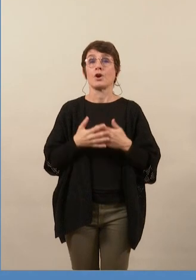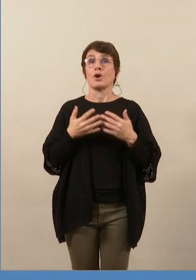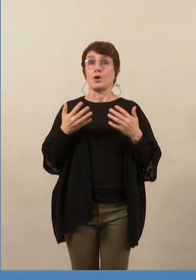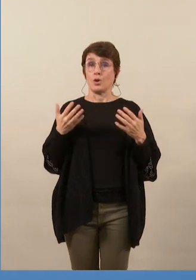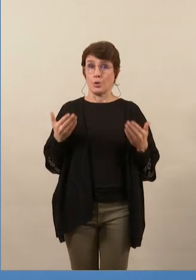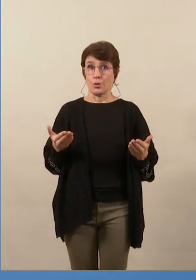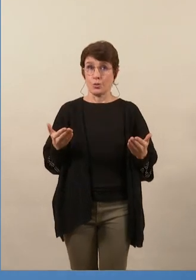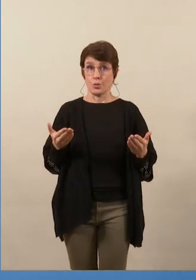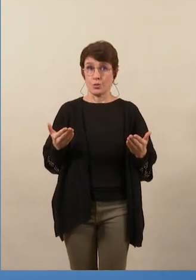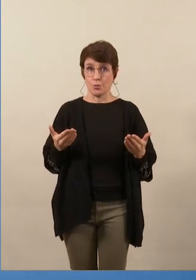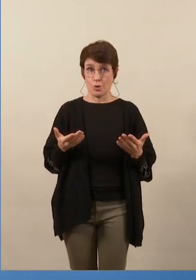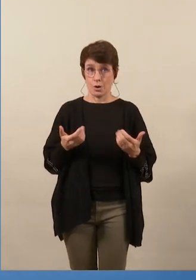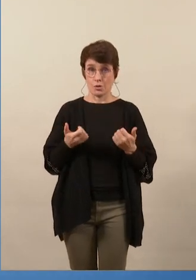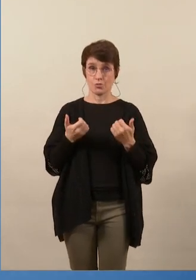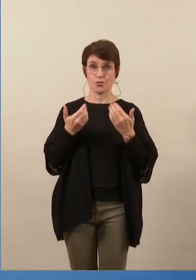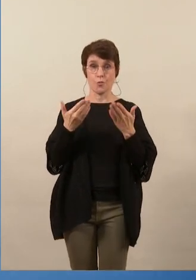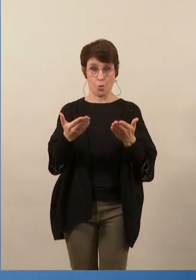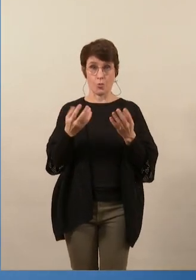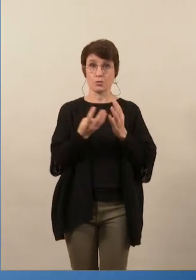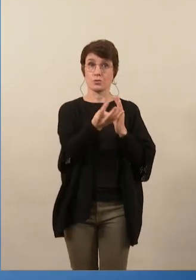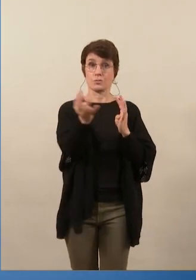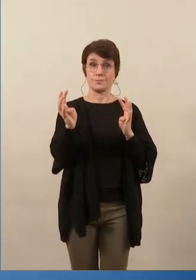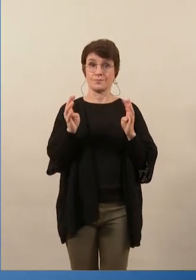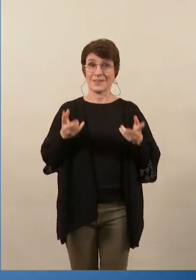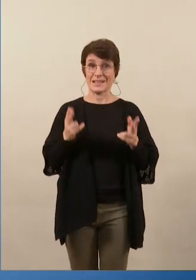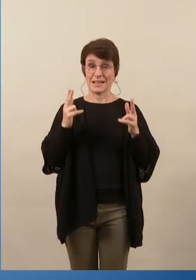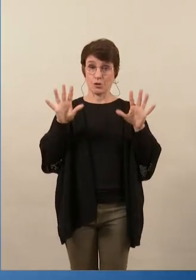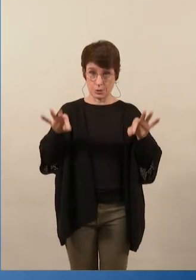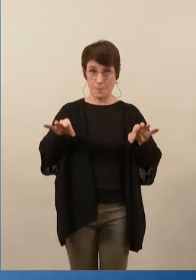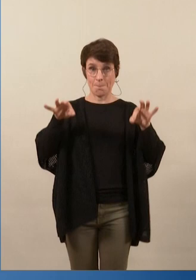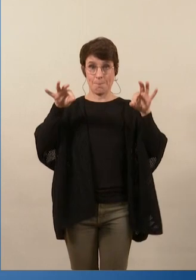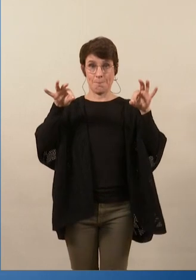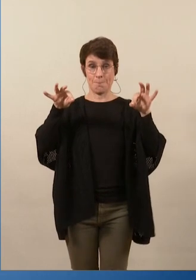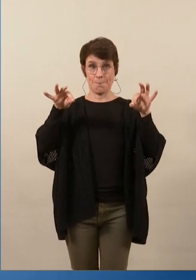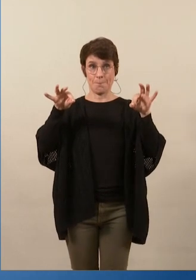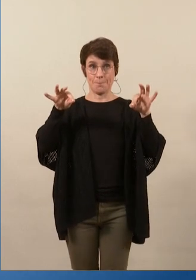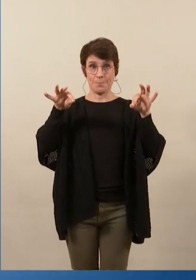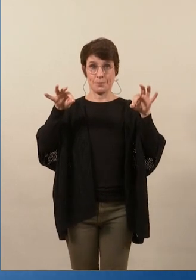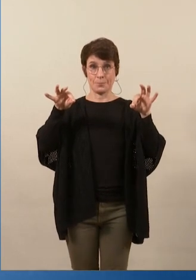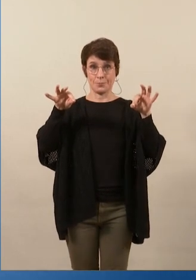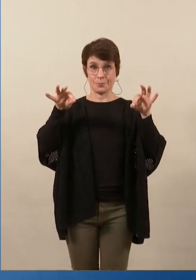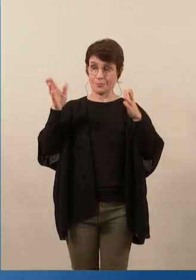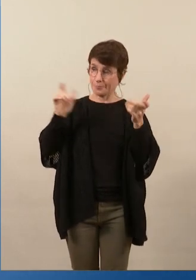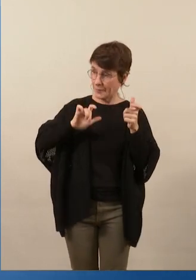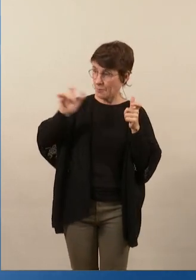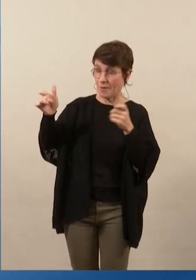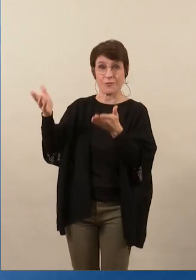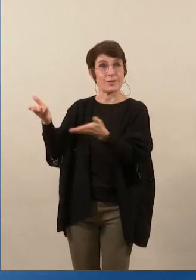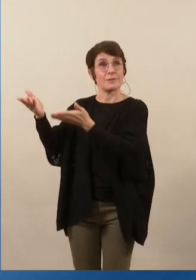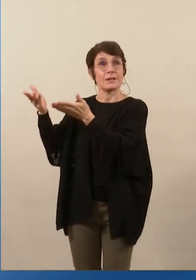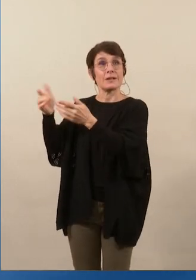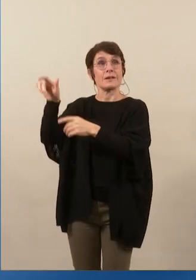je vous propose de suspendre ce conseil municipal pour écouter une